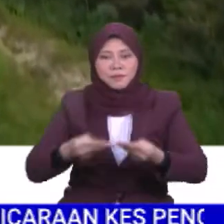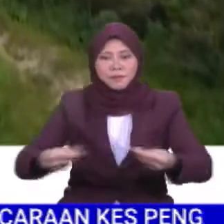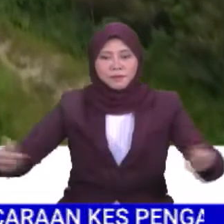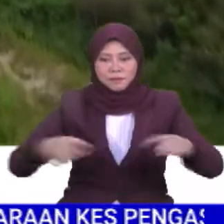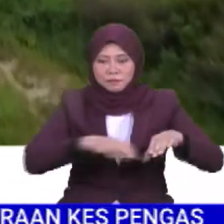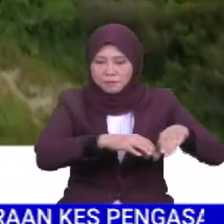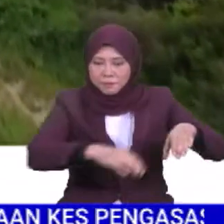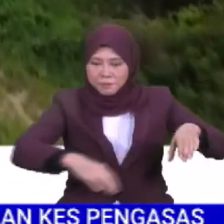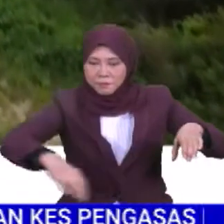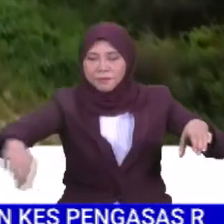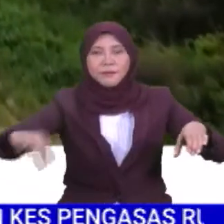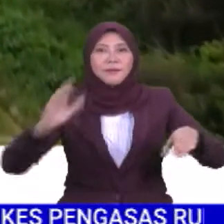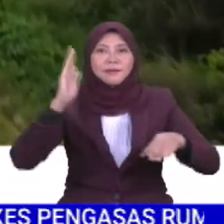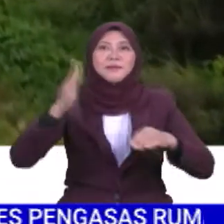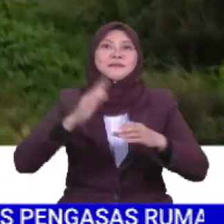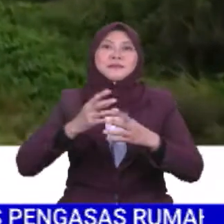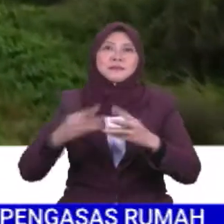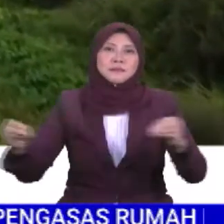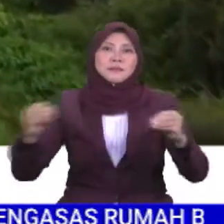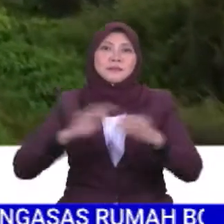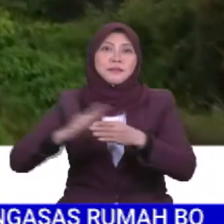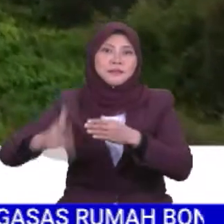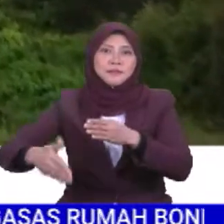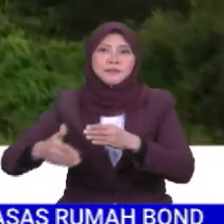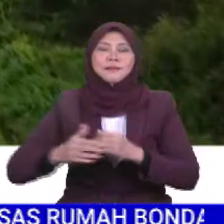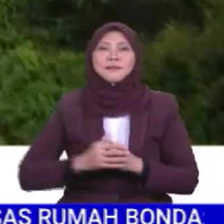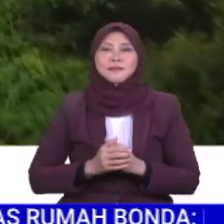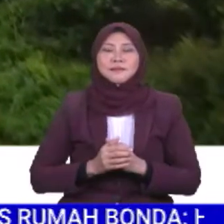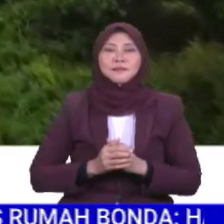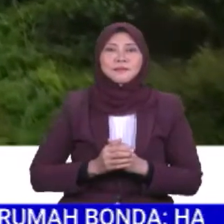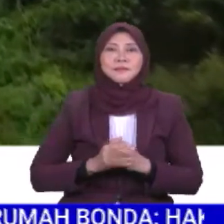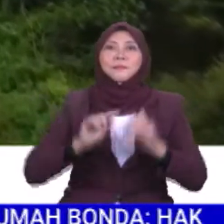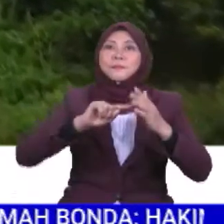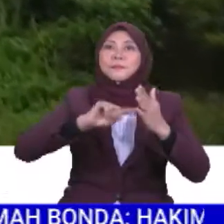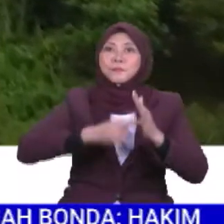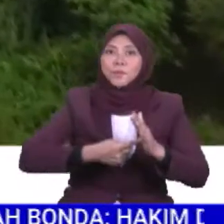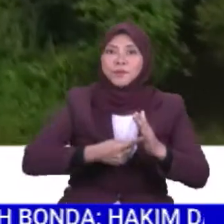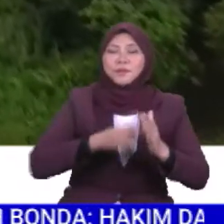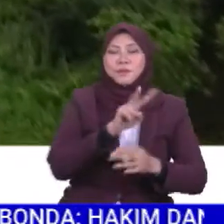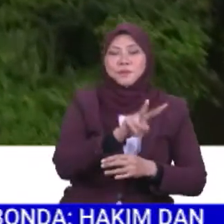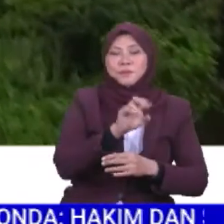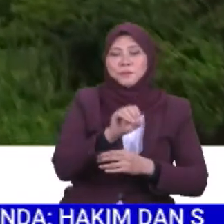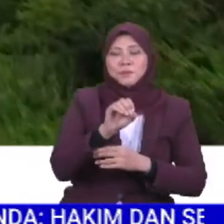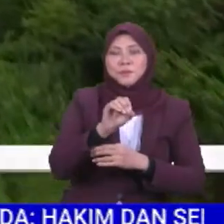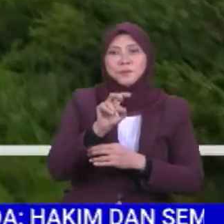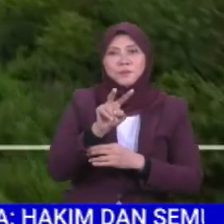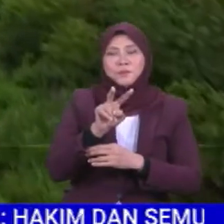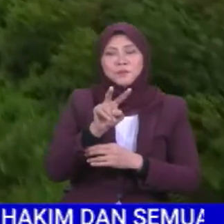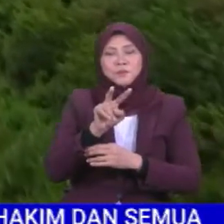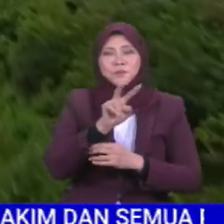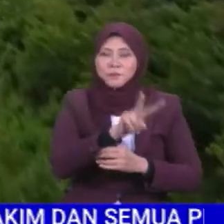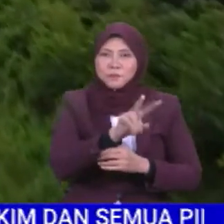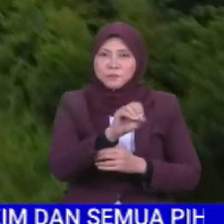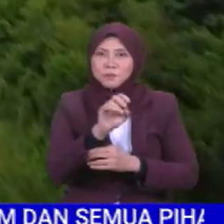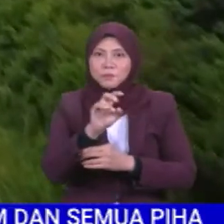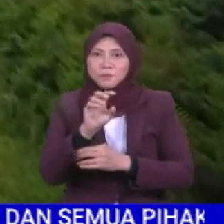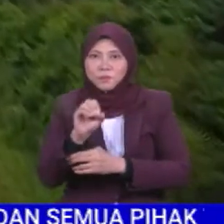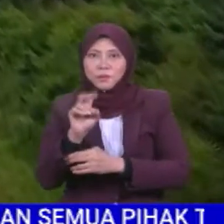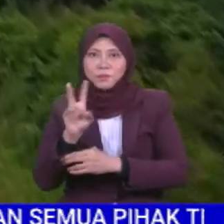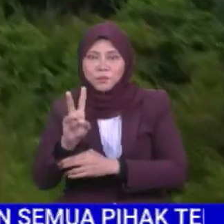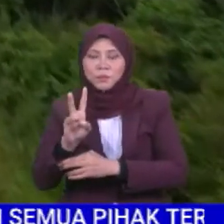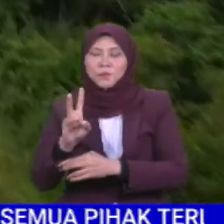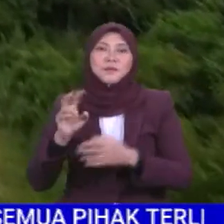jajaran utama juga selesai sepenuhnya dijangkau operasi pada tahun 2027 pengangkutan canggih itu berupaya